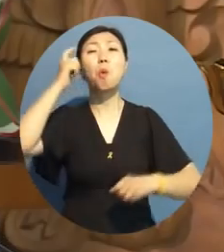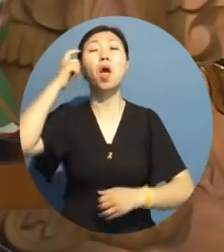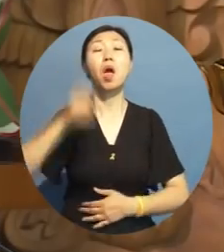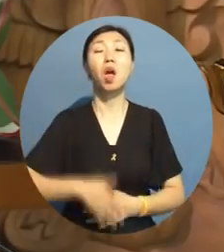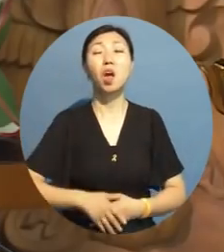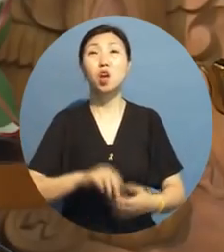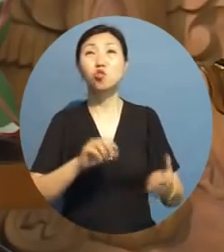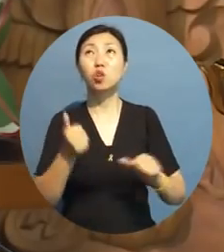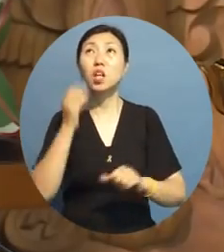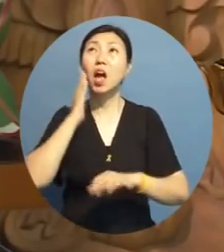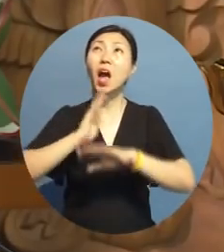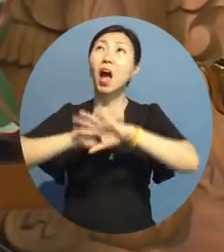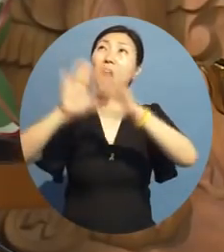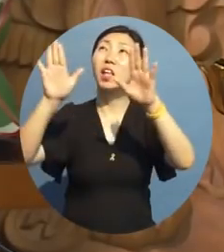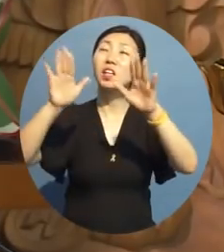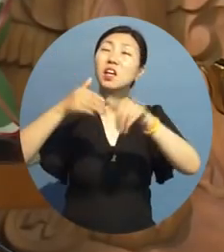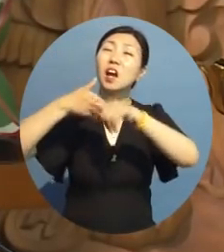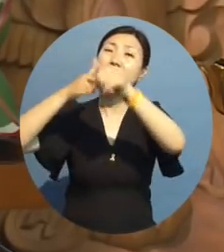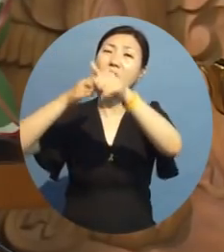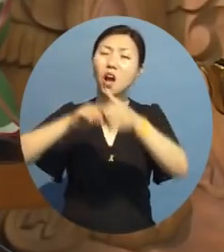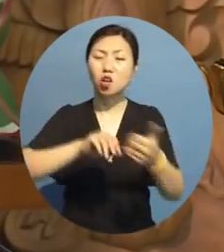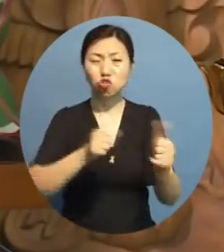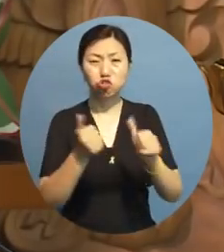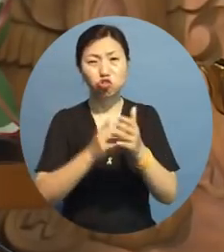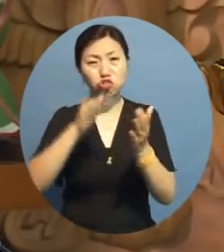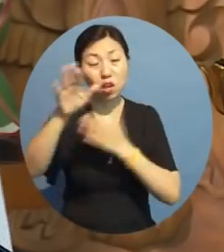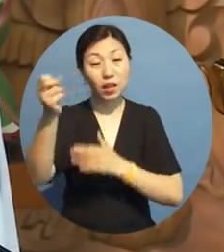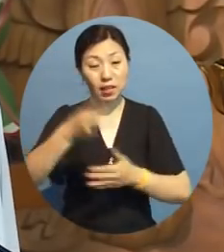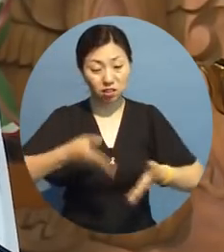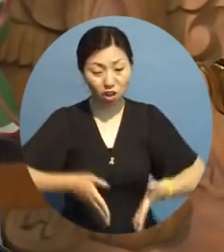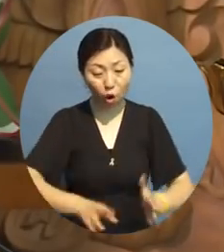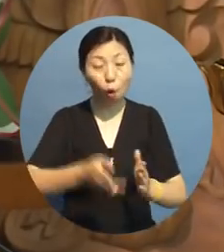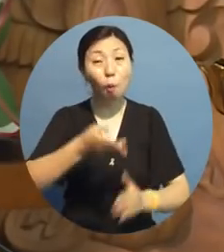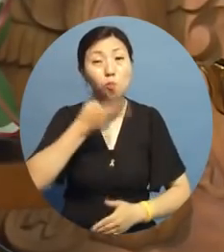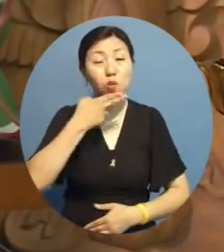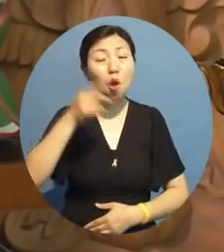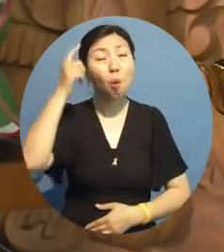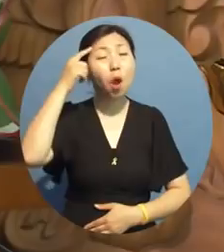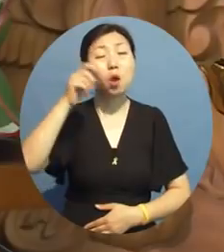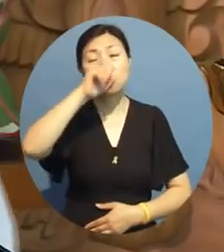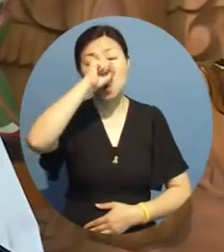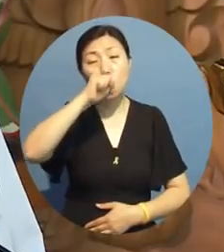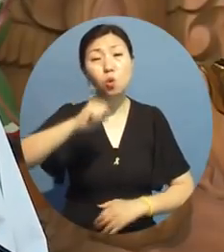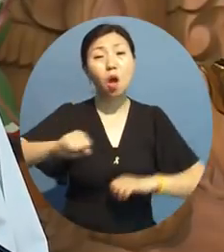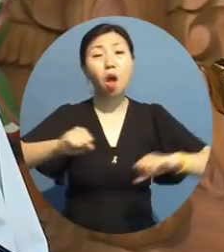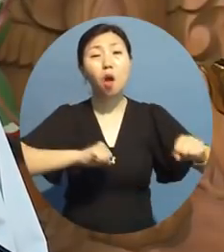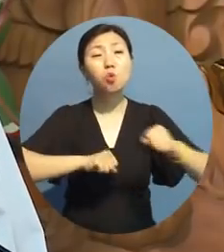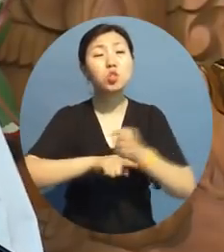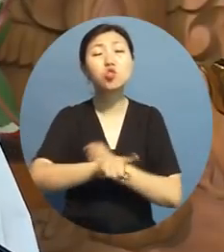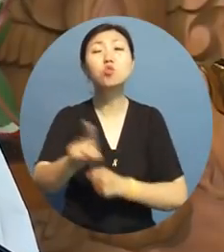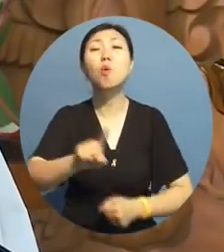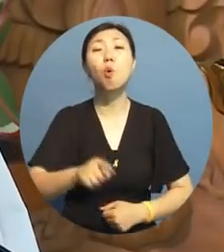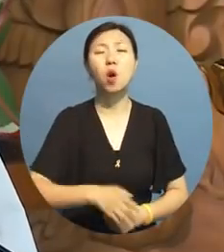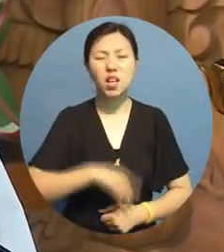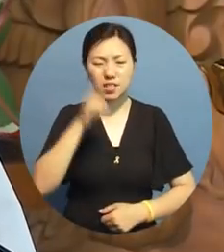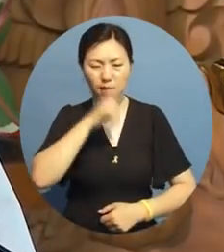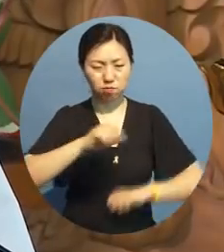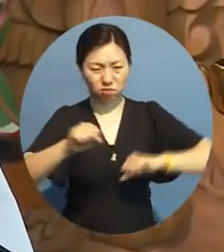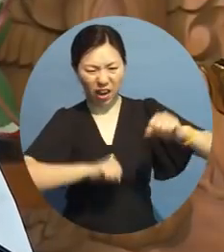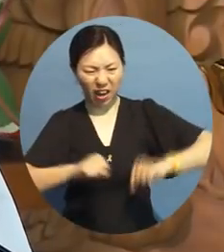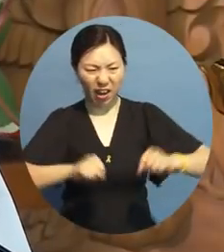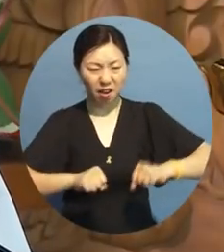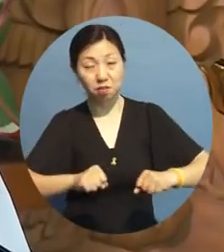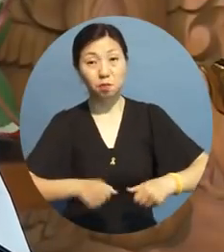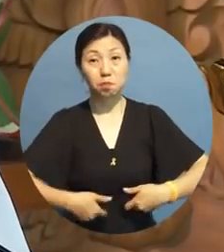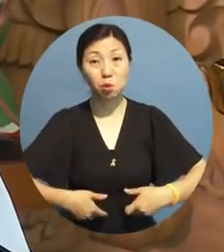거야. 죽어서 천당 가거나 지옥 가거나 죽어서 다시 태어나는 거 아니면, 열심히 좋은 일할 이유가 뭐가 있냐는 거야. 나쁜 짓만 하지.